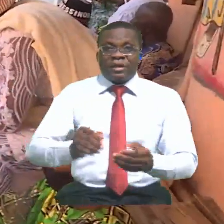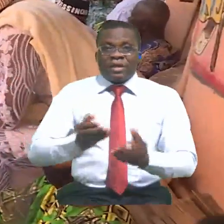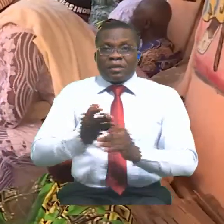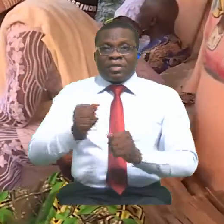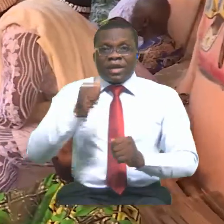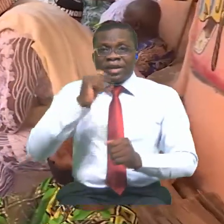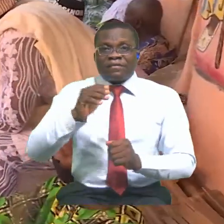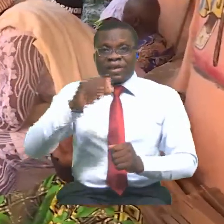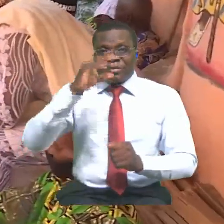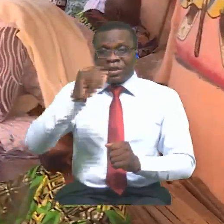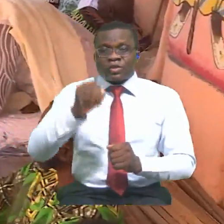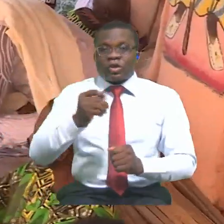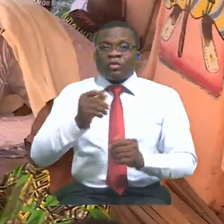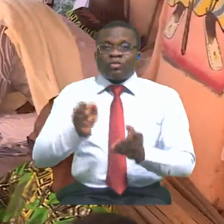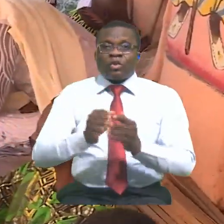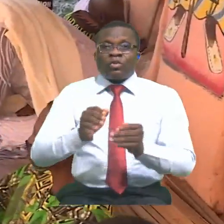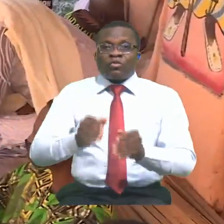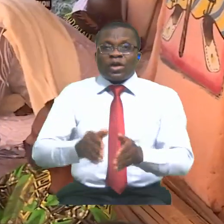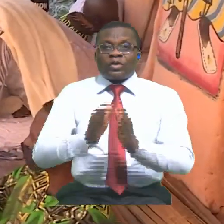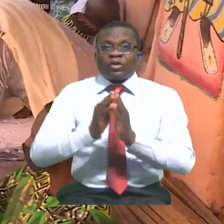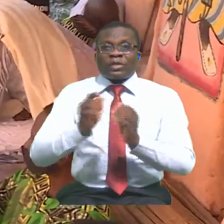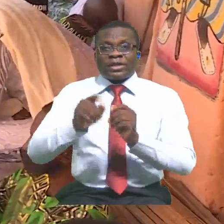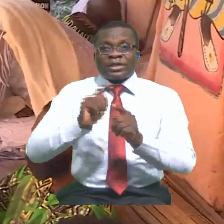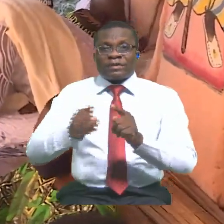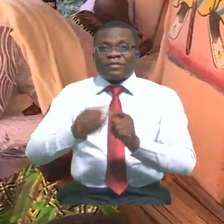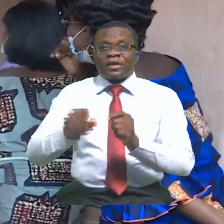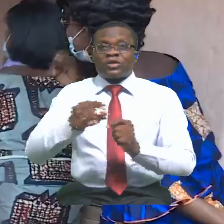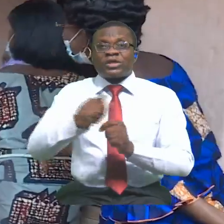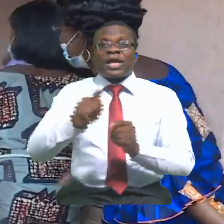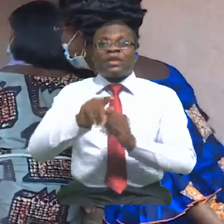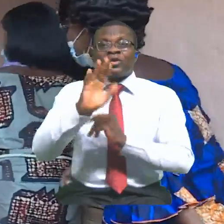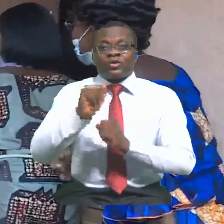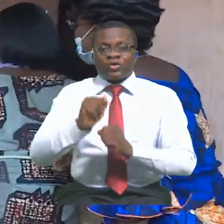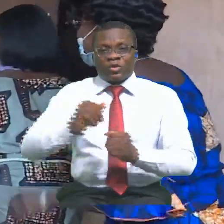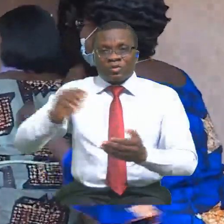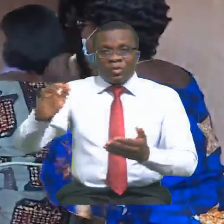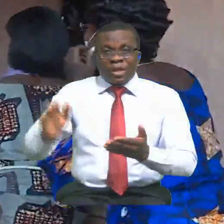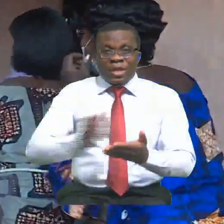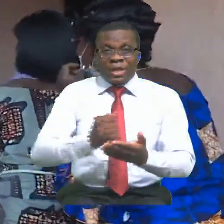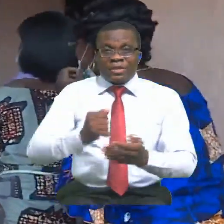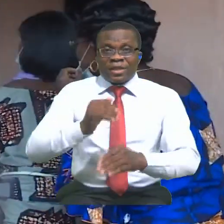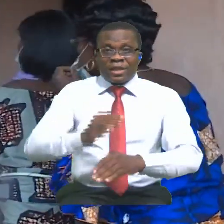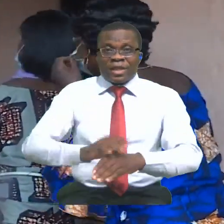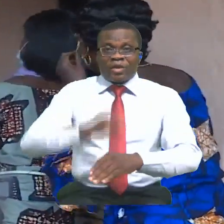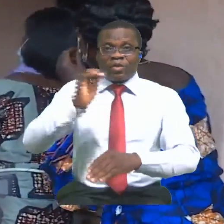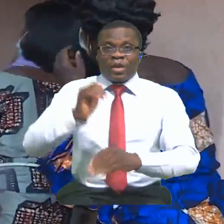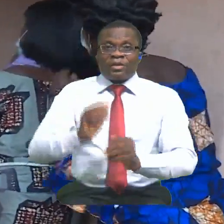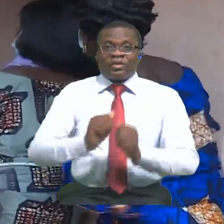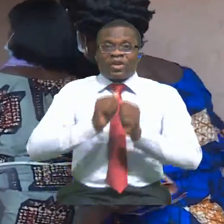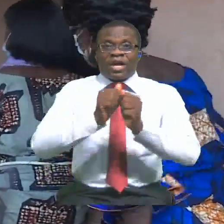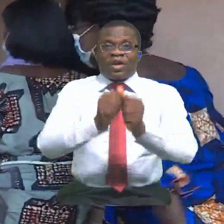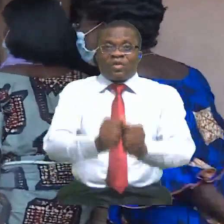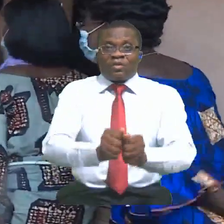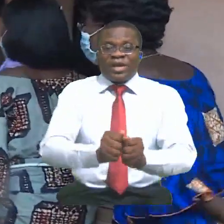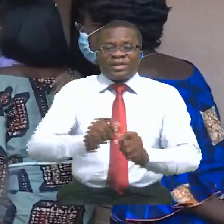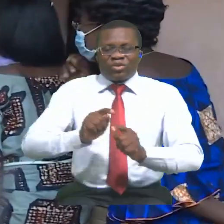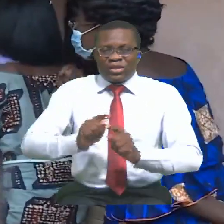pour implorer les dieux. Des chants et louanges, accompagné de